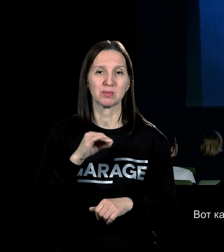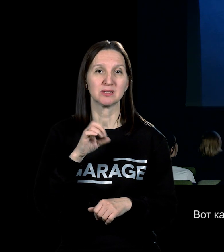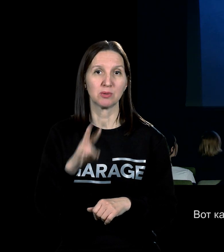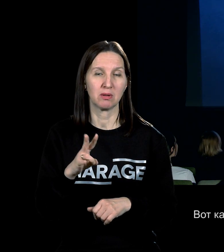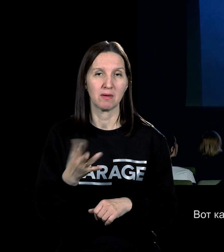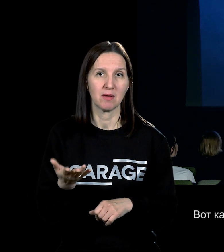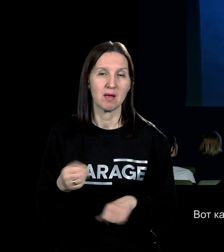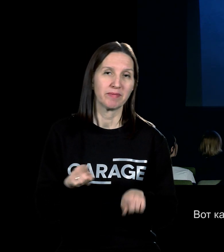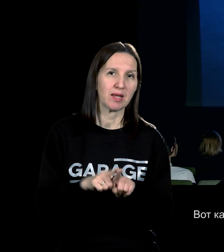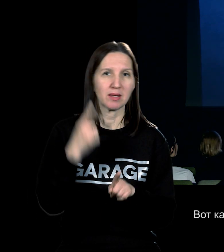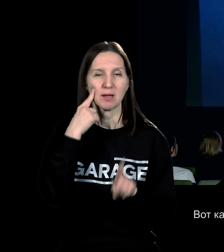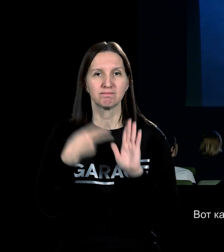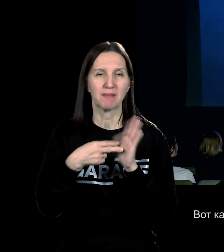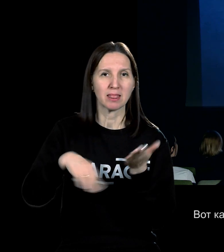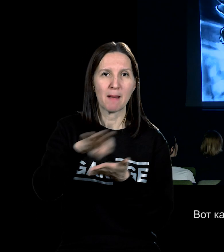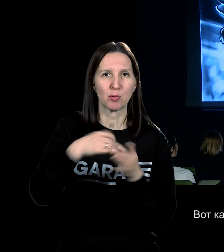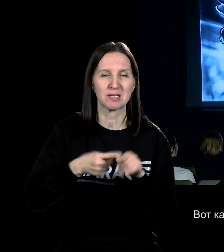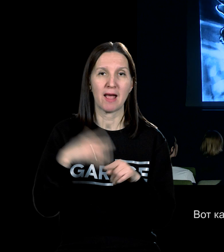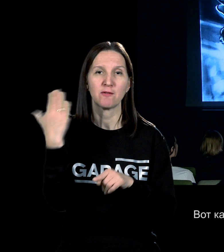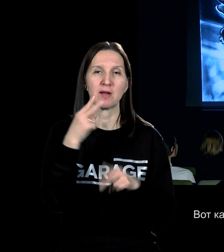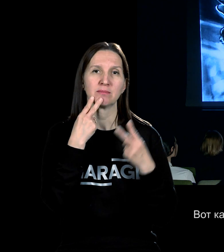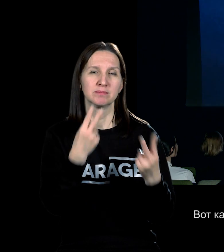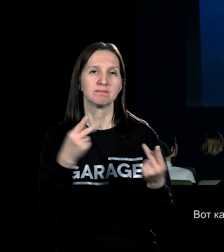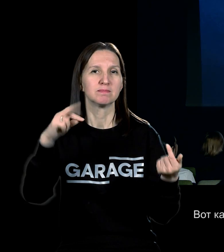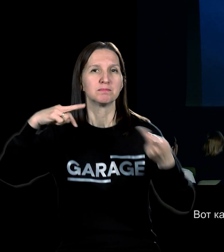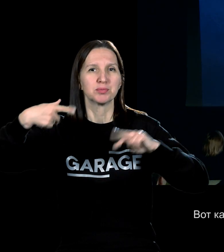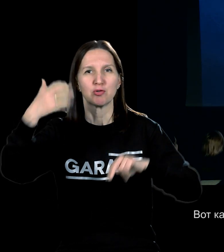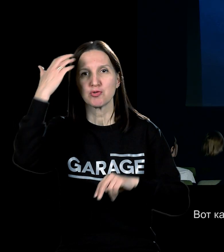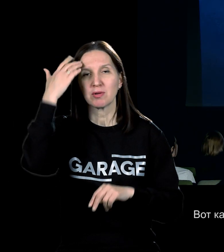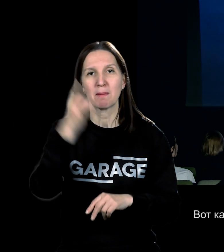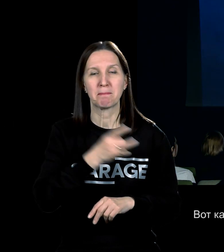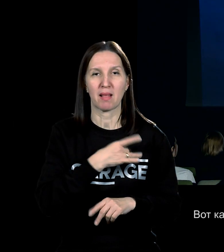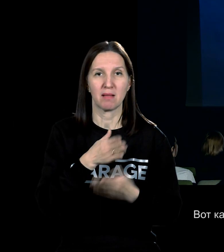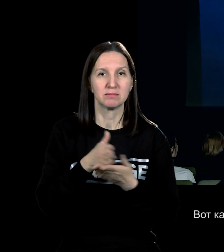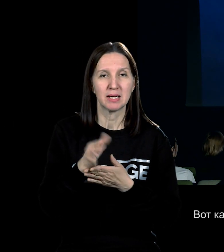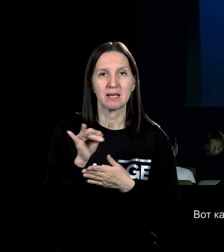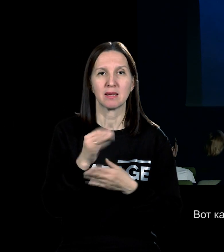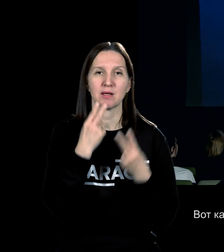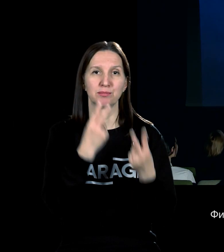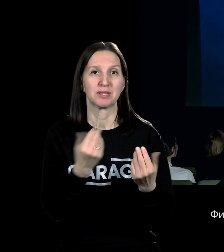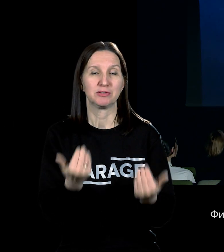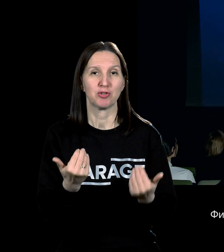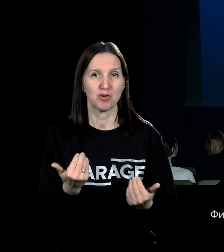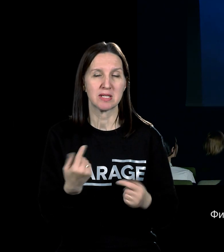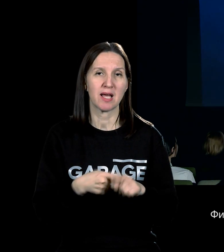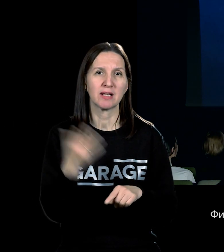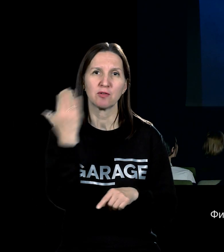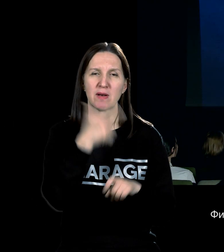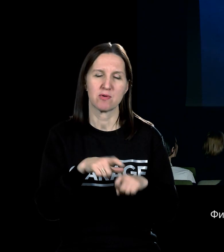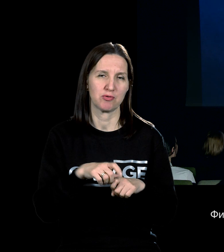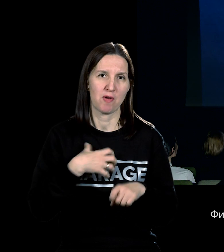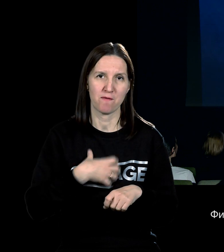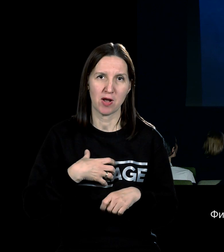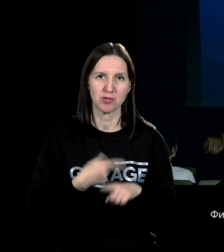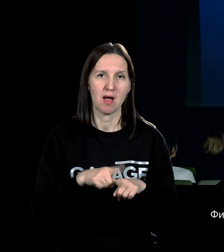такие наброски к этому фильму, как бы этот фильм мог выглядеть в черно-белом варианте, и как он выглядит сейчас. Фильм очень важный,